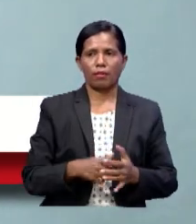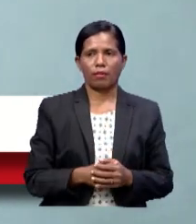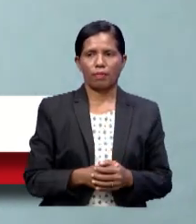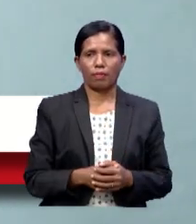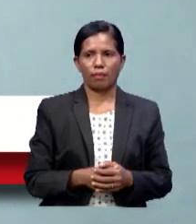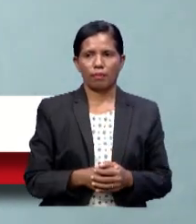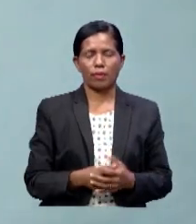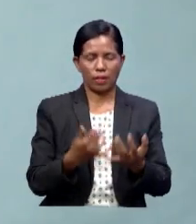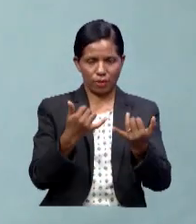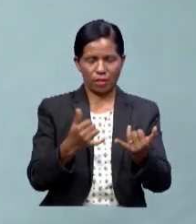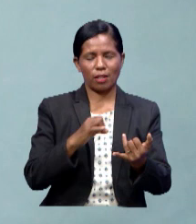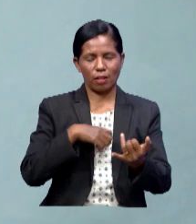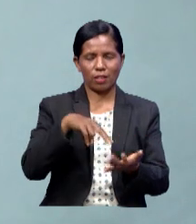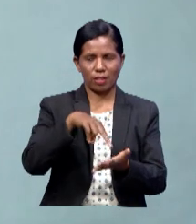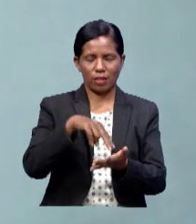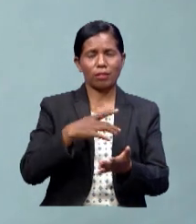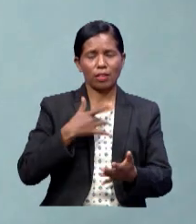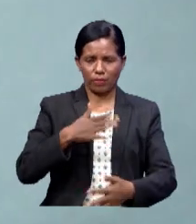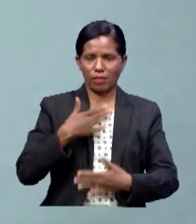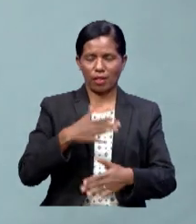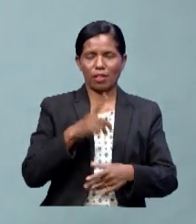Asa agar tahu ni, ya orgul terus.